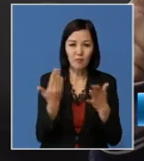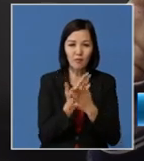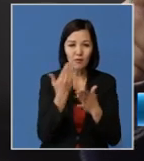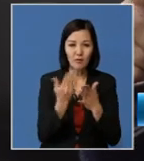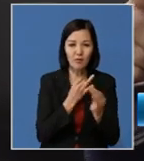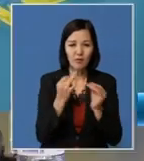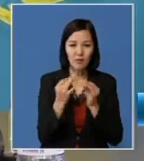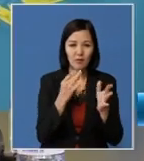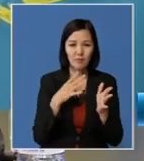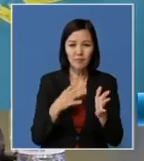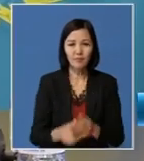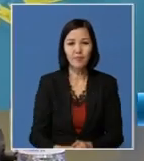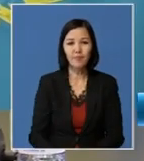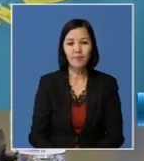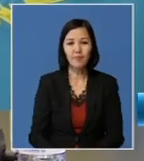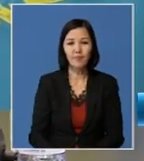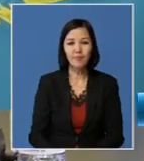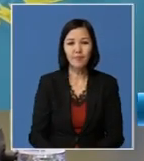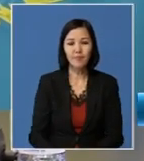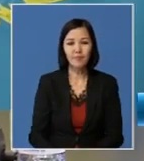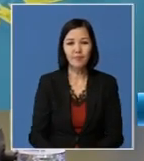нашего времени.